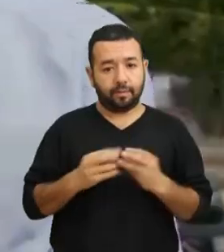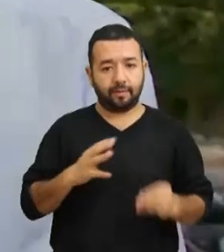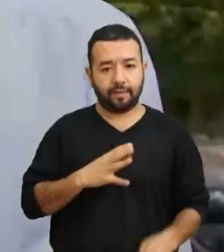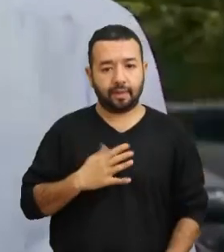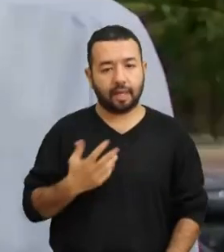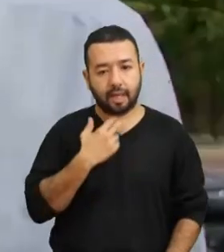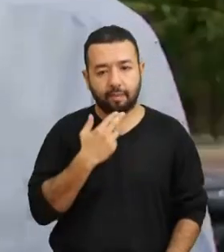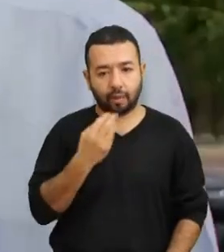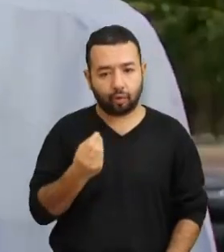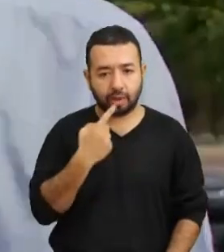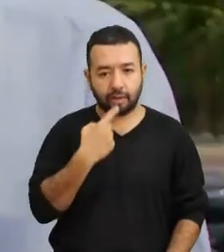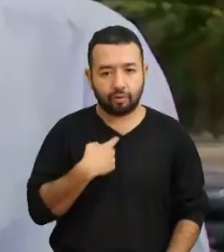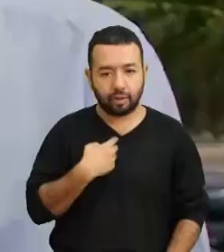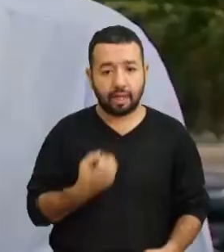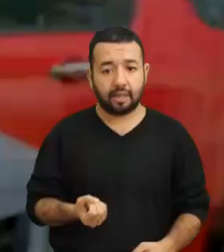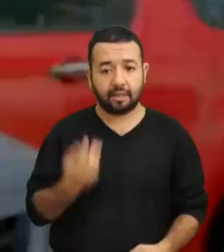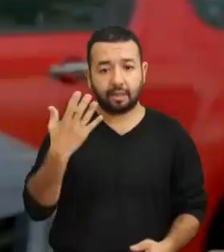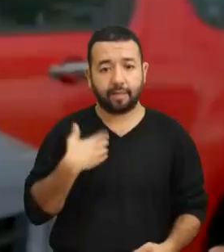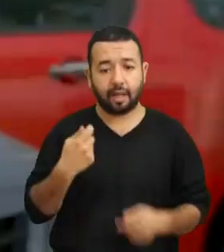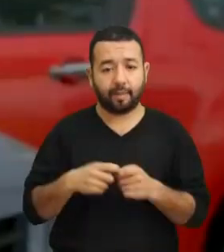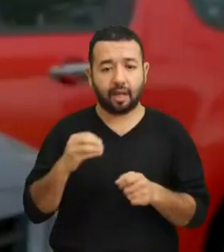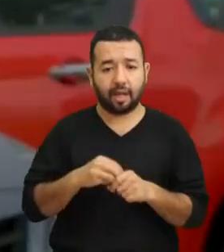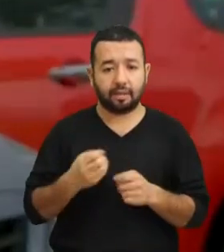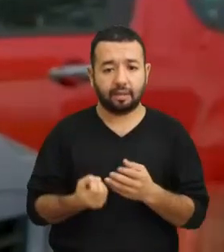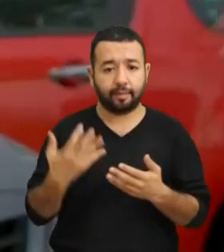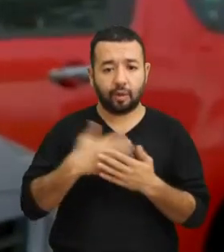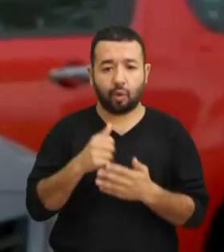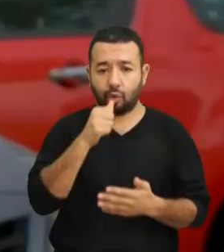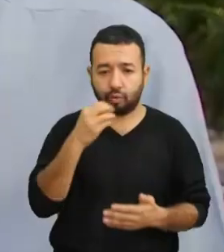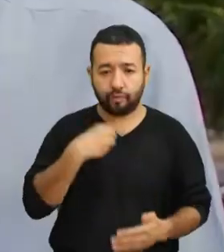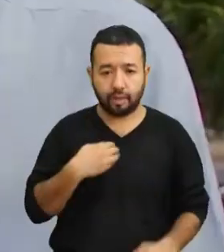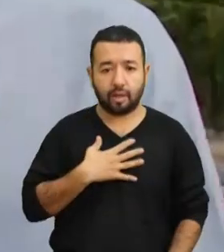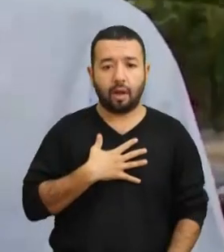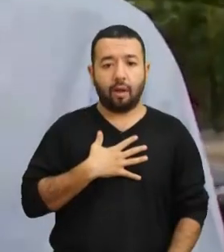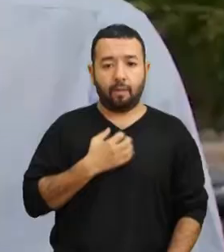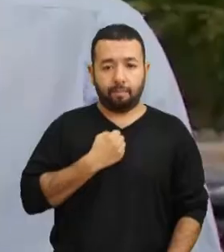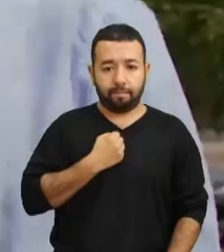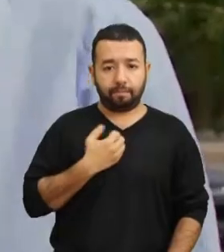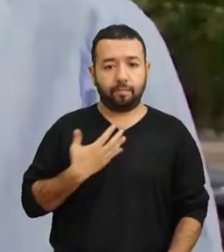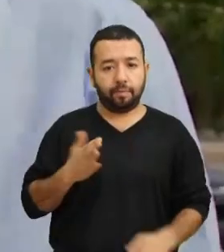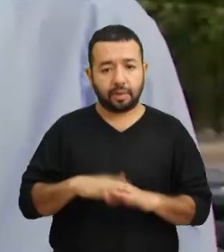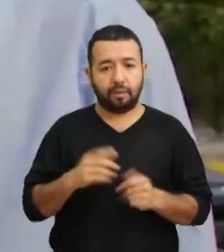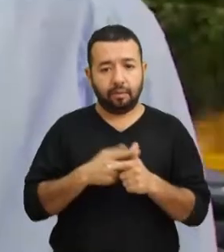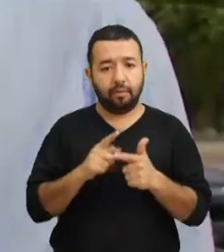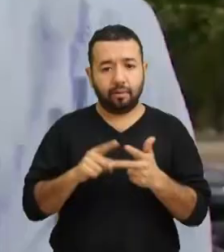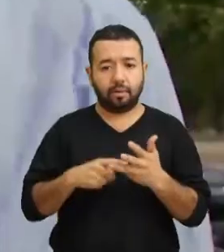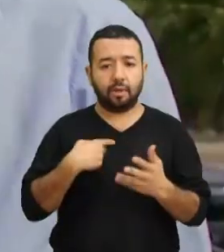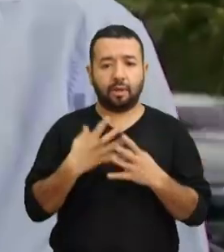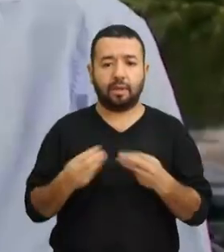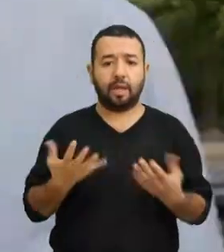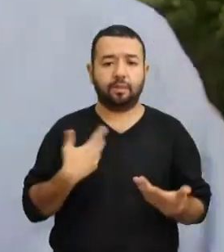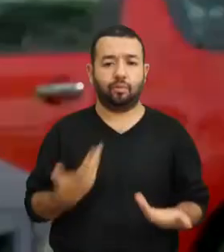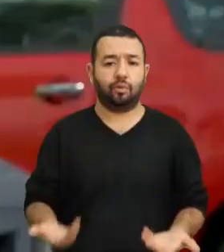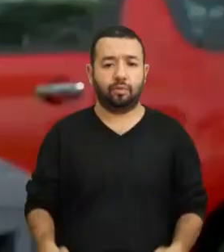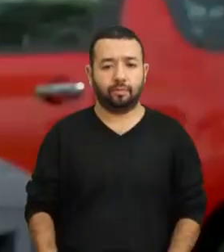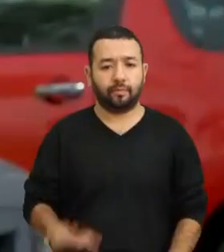Ya ablacığım güzel diyorsun da sabahtan beri bankada iş yerinde su verdiler. Nefesimi tutturdular. Daha neler yap... Ama gördün